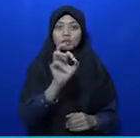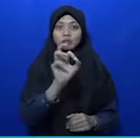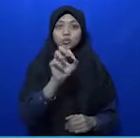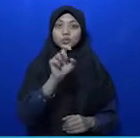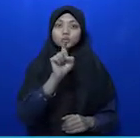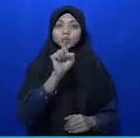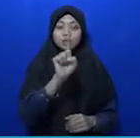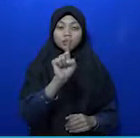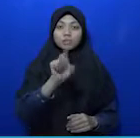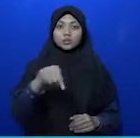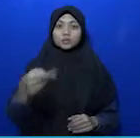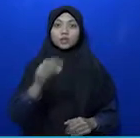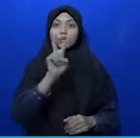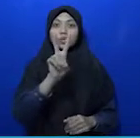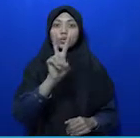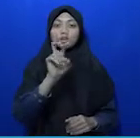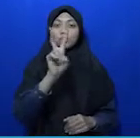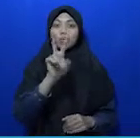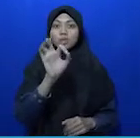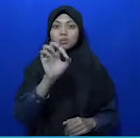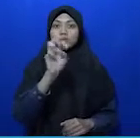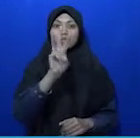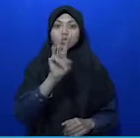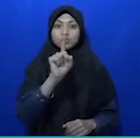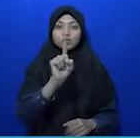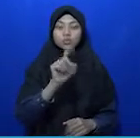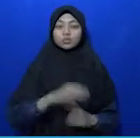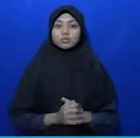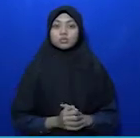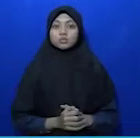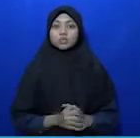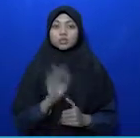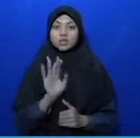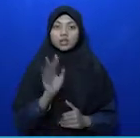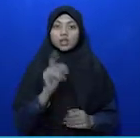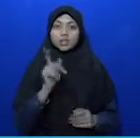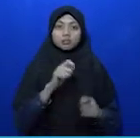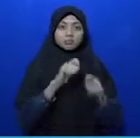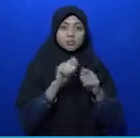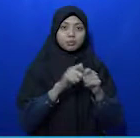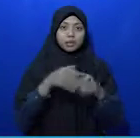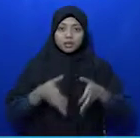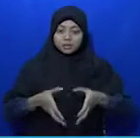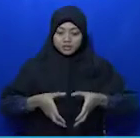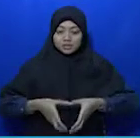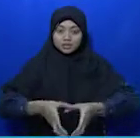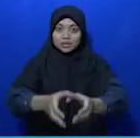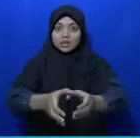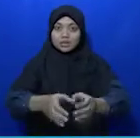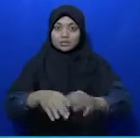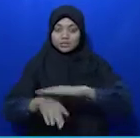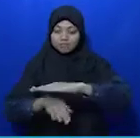akan investasi. Investasi pengembangan bawah tanah itu katanya nanti berdasarkan laporan mereka, report